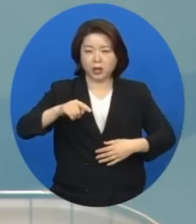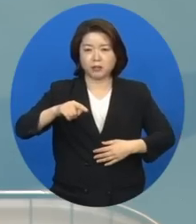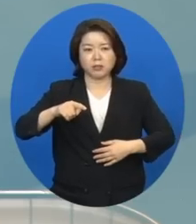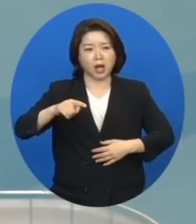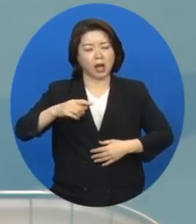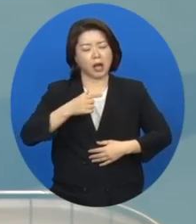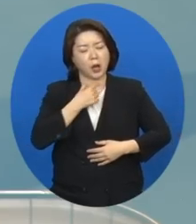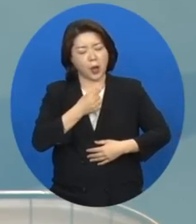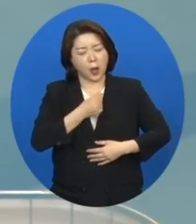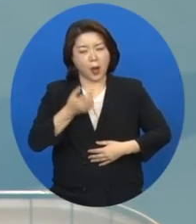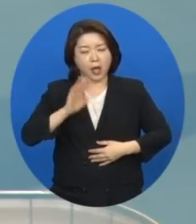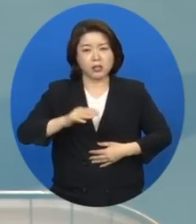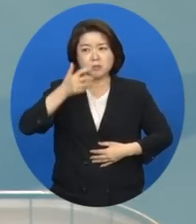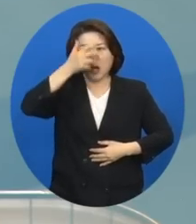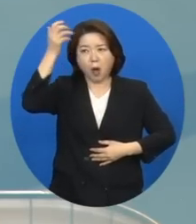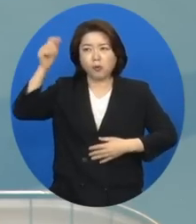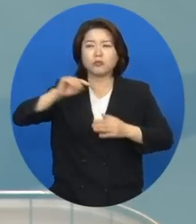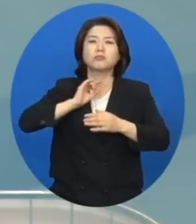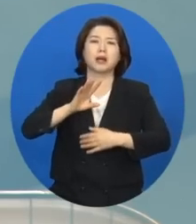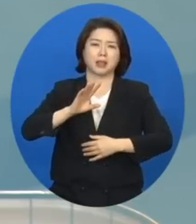참 안타까웠어요.